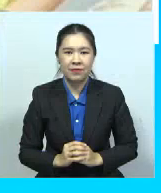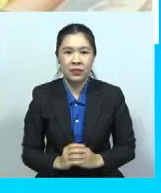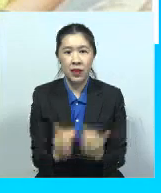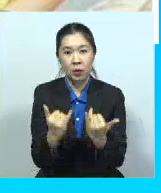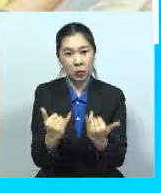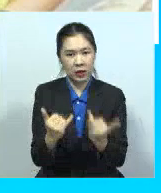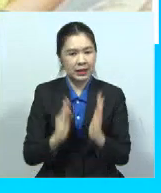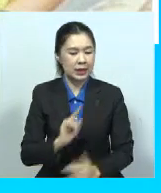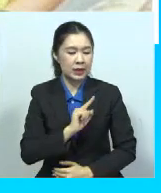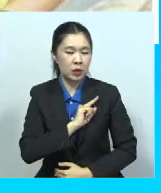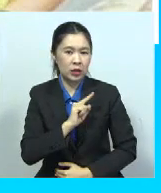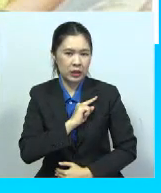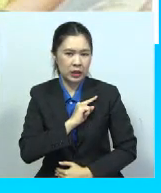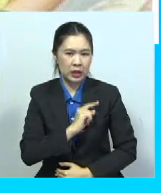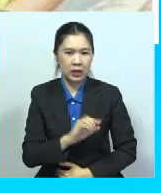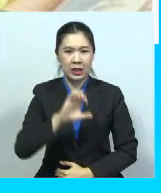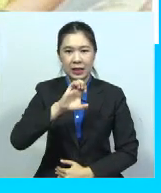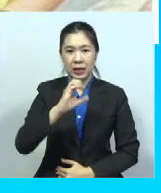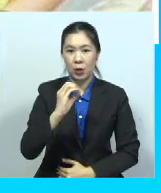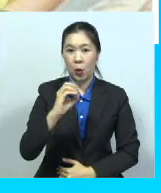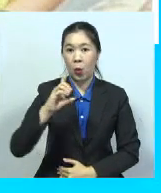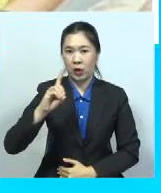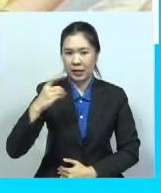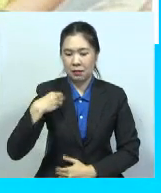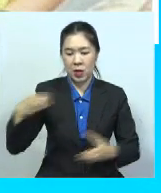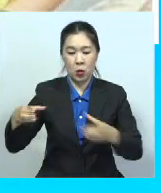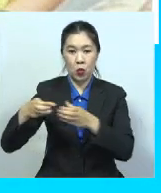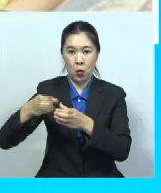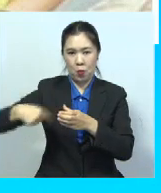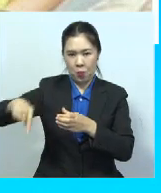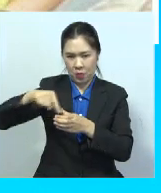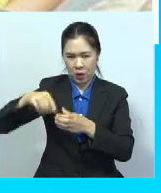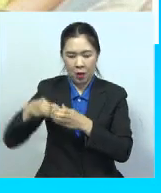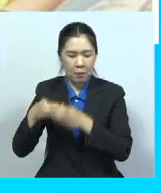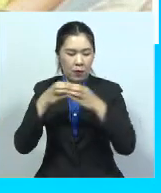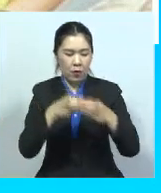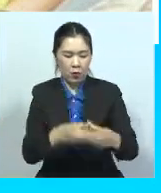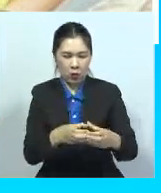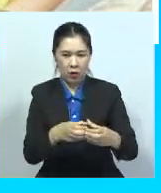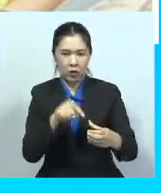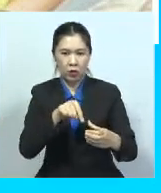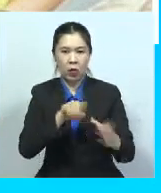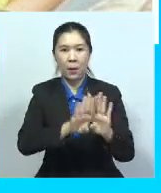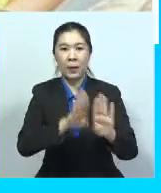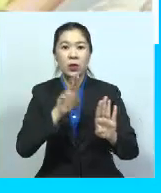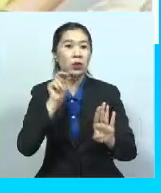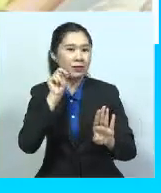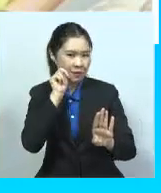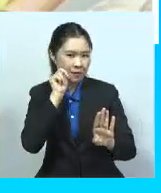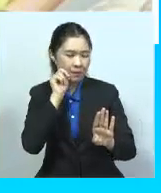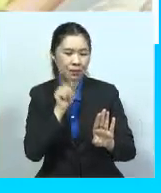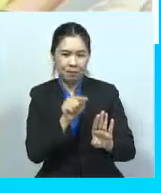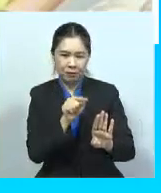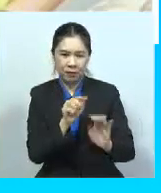สำหรับวันนี้นะคะเจ้าหน้าที่ EOD รวมถึงเจ้าหน้าที่กองพิสูจน์หลักฐานก็ได้ลงพื้นที่มาที่ย่านประตูน้ำนะคะ